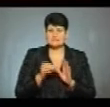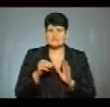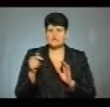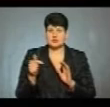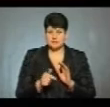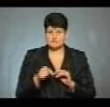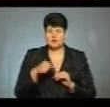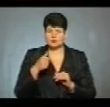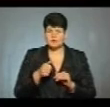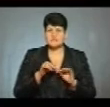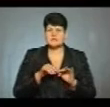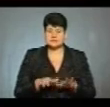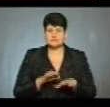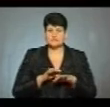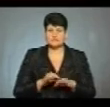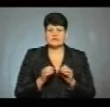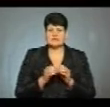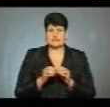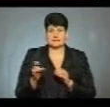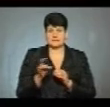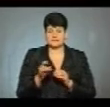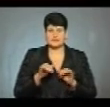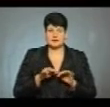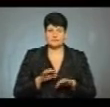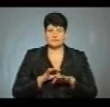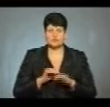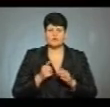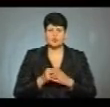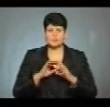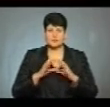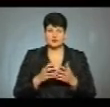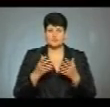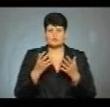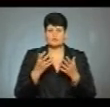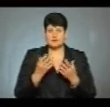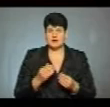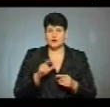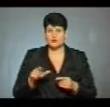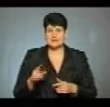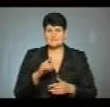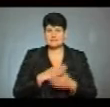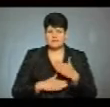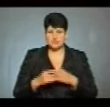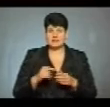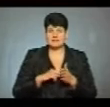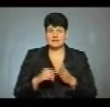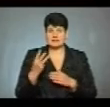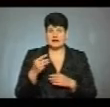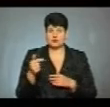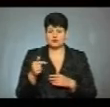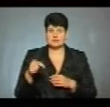гривень. Цьогоріч захід відбувається вдесяте. Акцію проводять до Міжнародного дня людей з інвалідністю, який відзначають 3 грудня